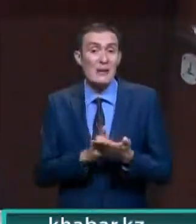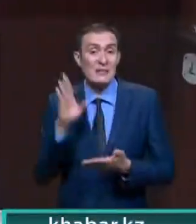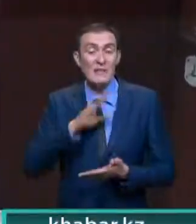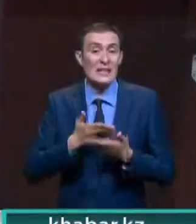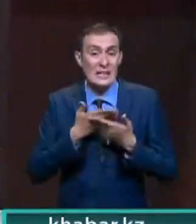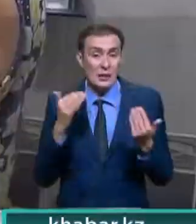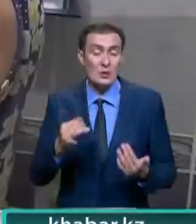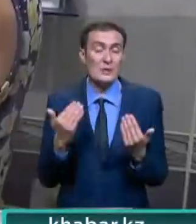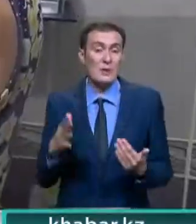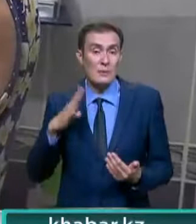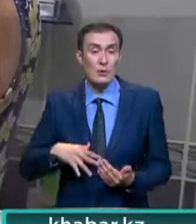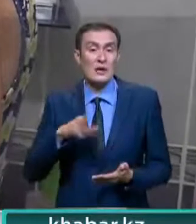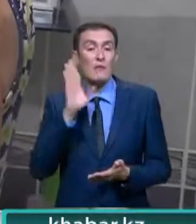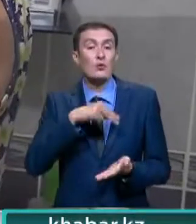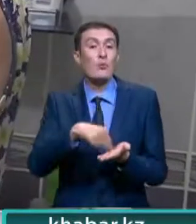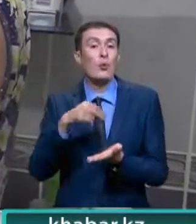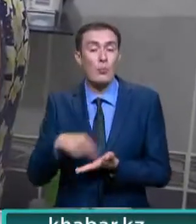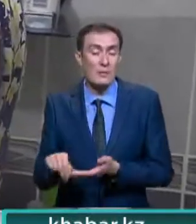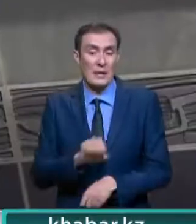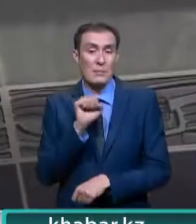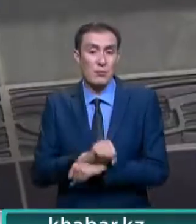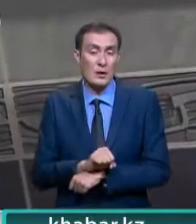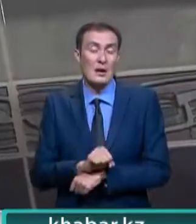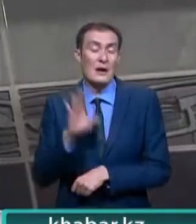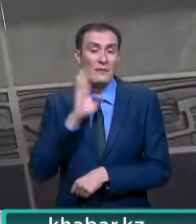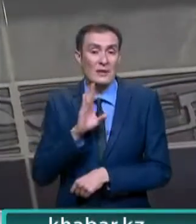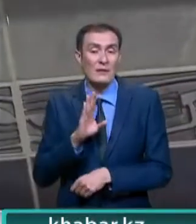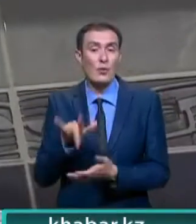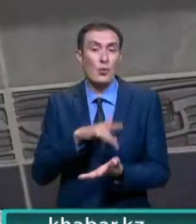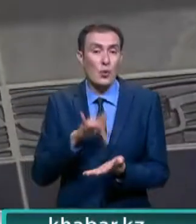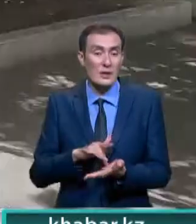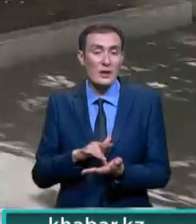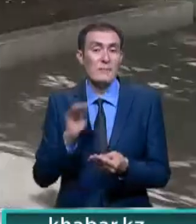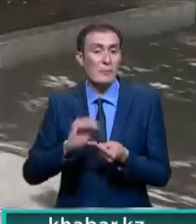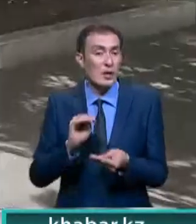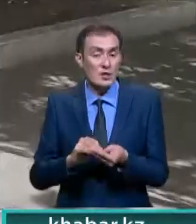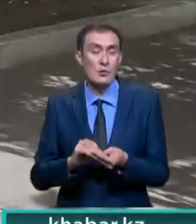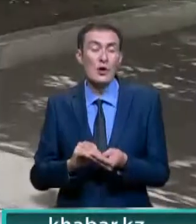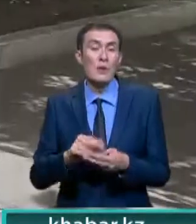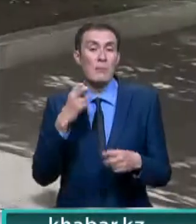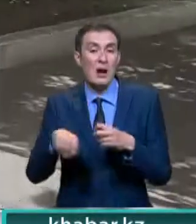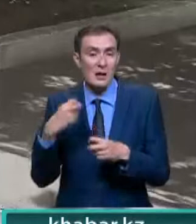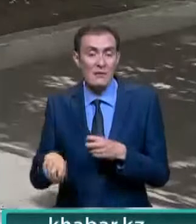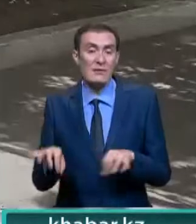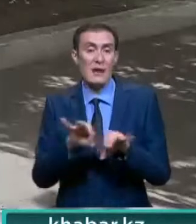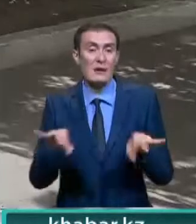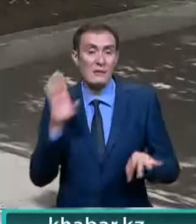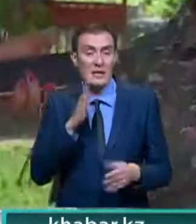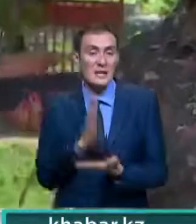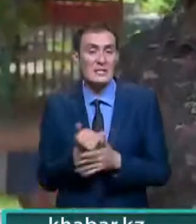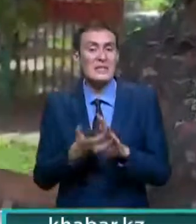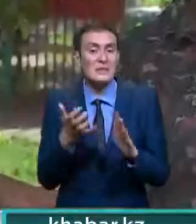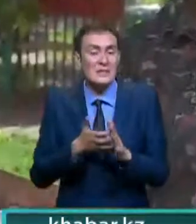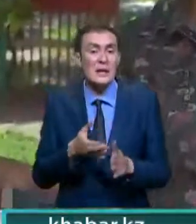делал, и теперь воду приходится покупать. Перебои с водоснабжением в областном центре типичны. Кроме порывов, на линиях есть и